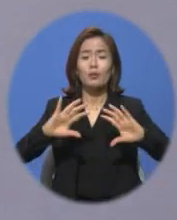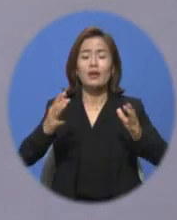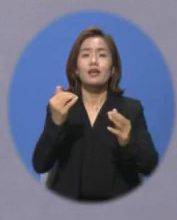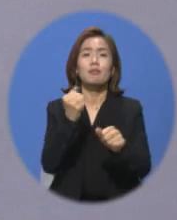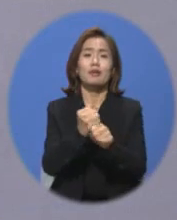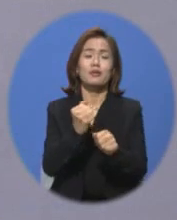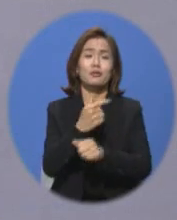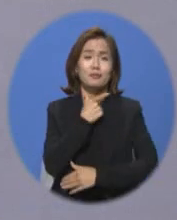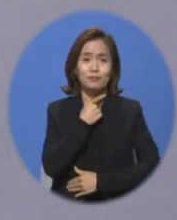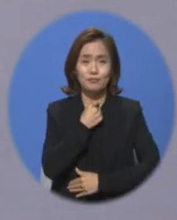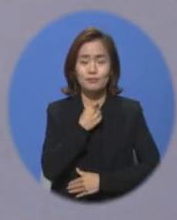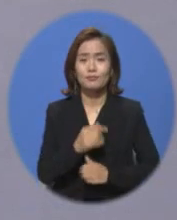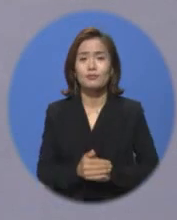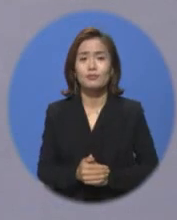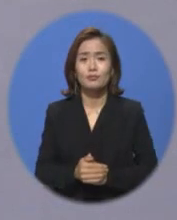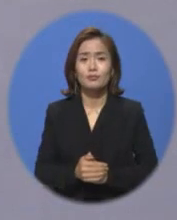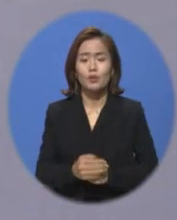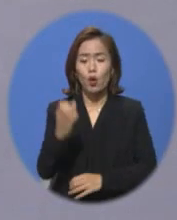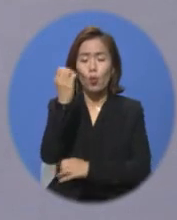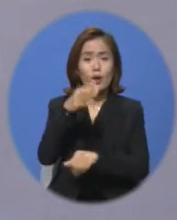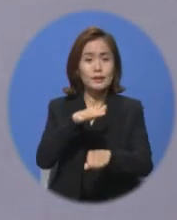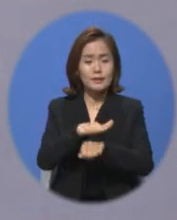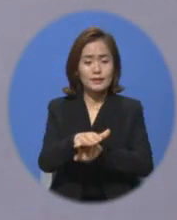특권이나부정부패가없는정의로운대한민국을건설하고싶습니다.저는